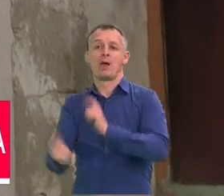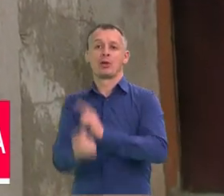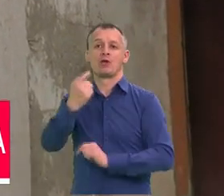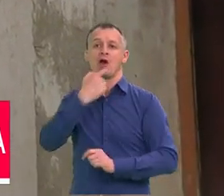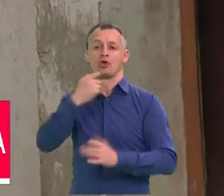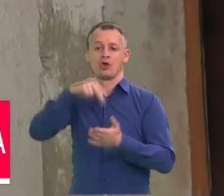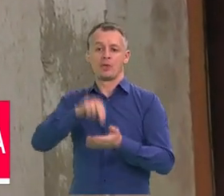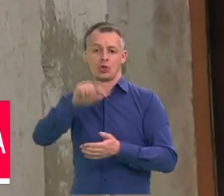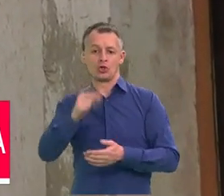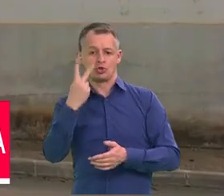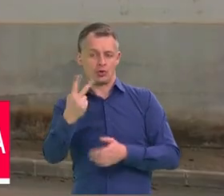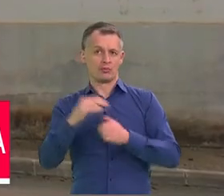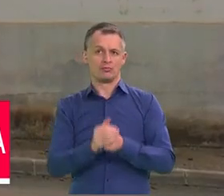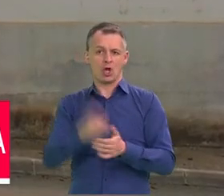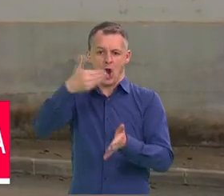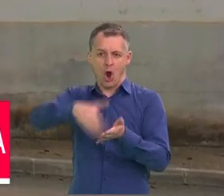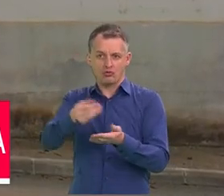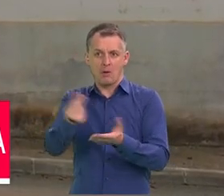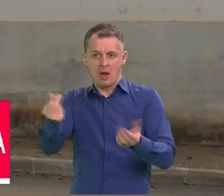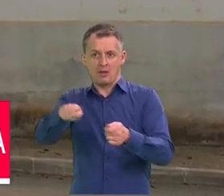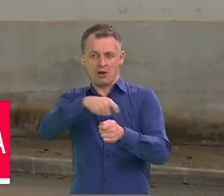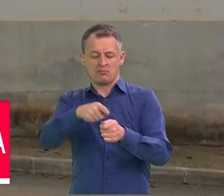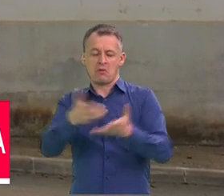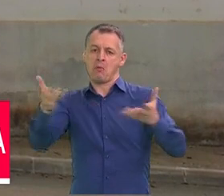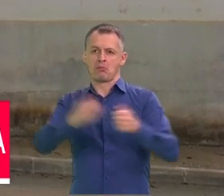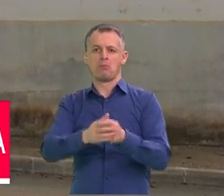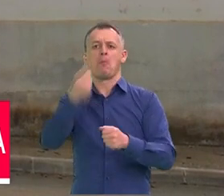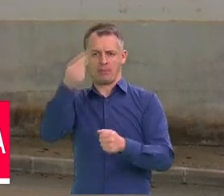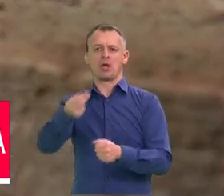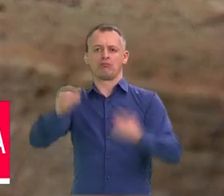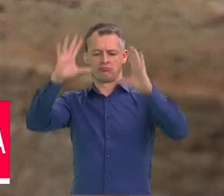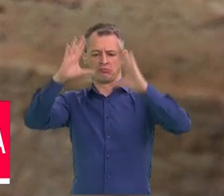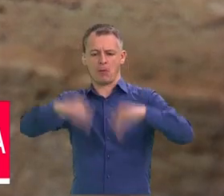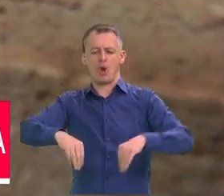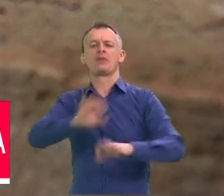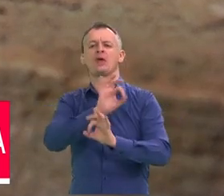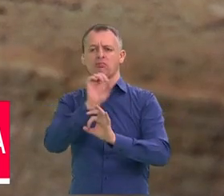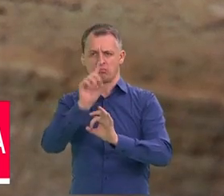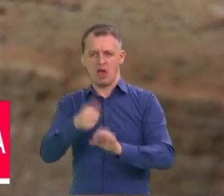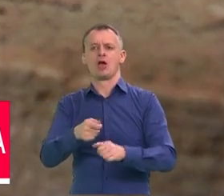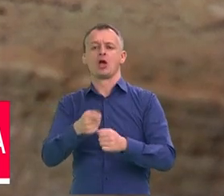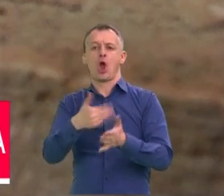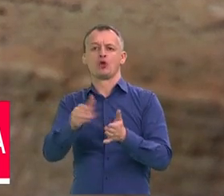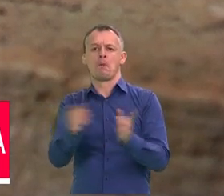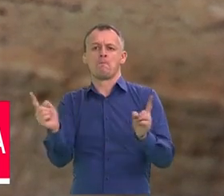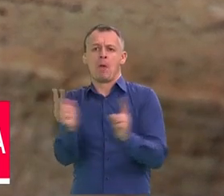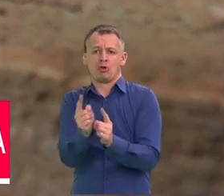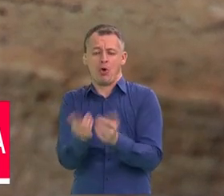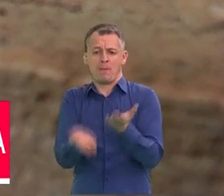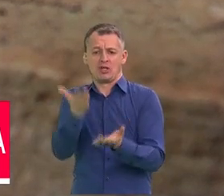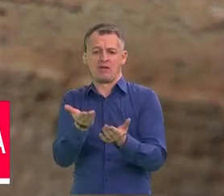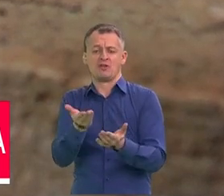2022, costurile sunt destul de mari. Mai bine o demolare. Sigur, se demolează. Costurile de demolare sunt mult mai mici decât